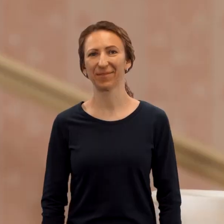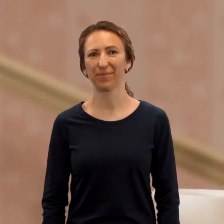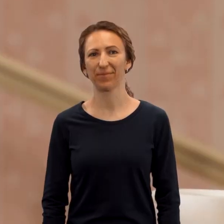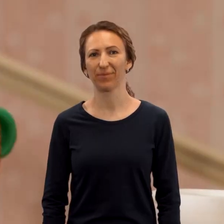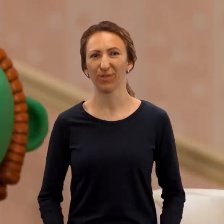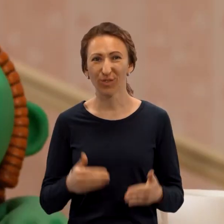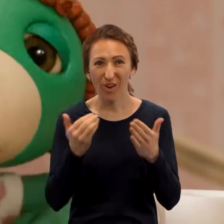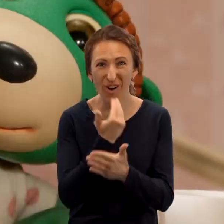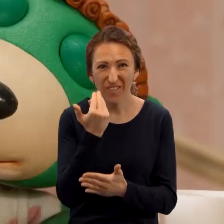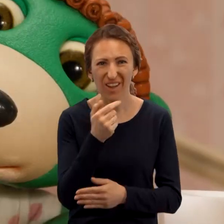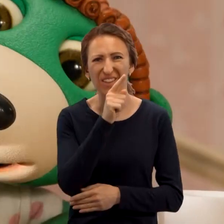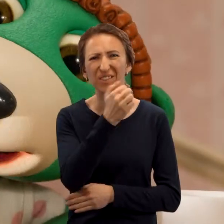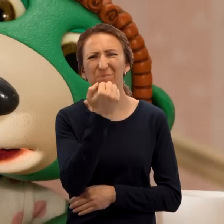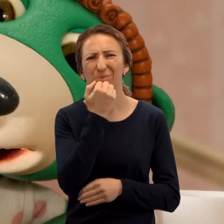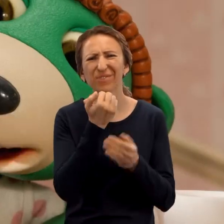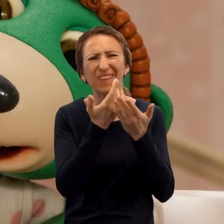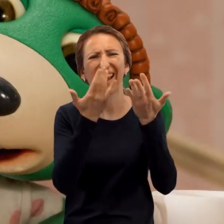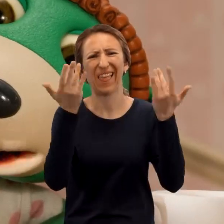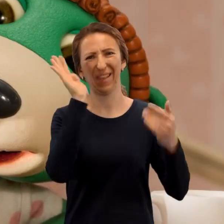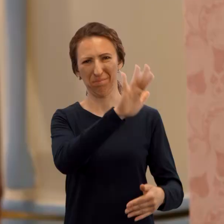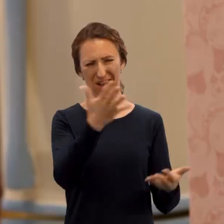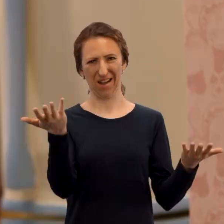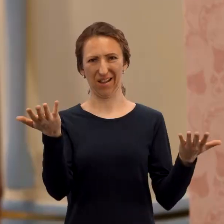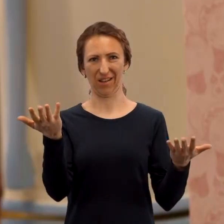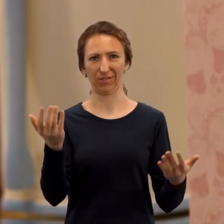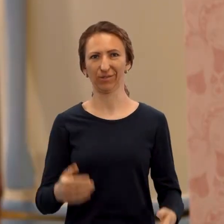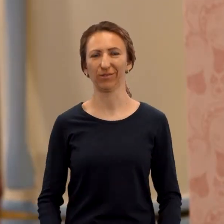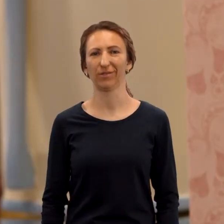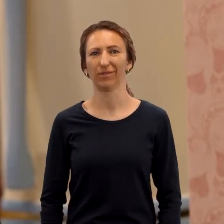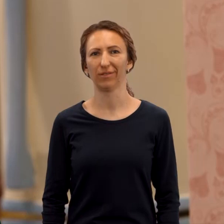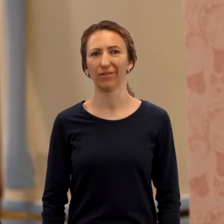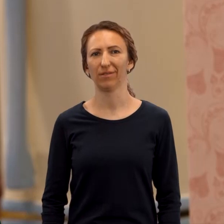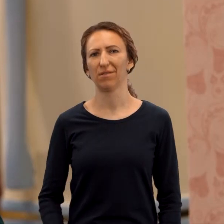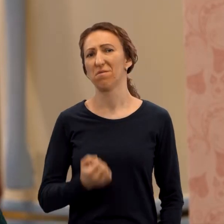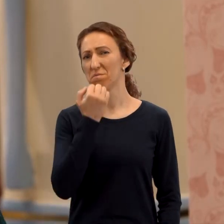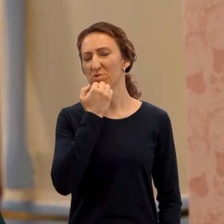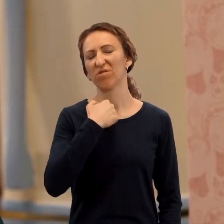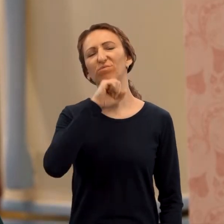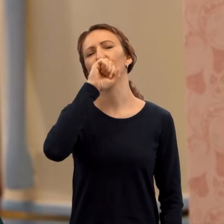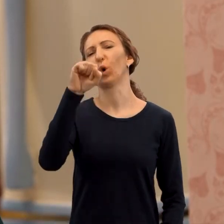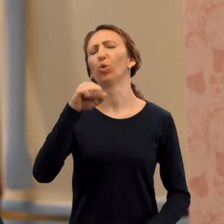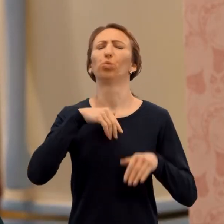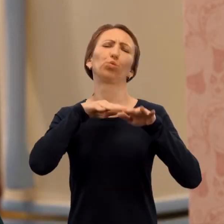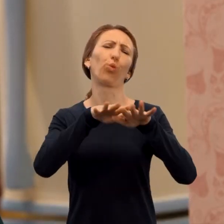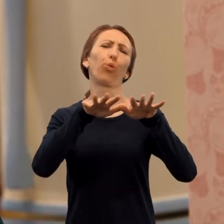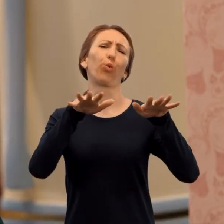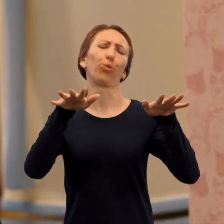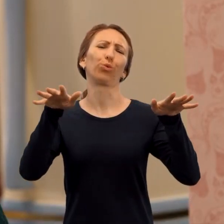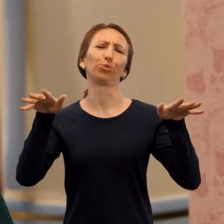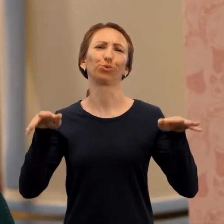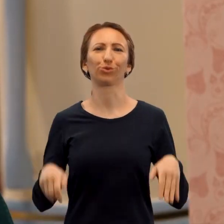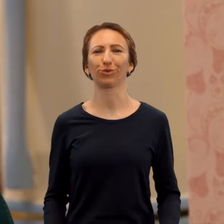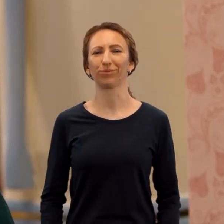jak? Znowu nowe? Ile ty masz tych butów? O, kochanego, nigdy za